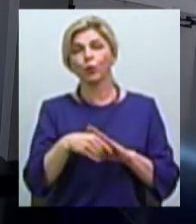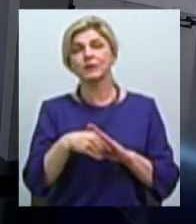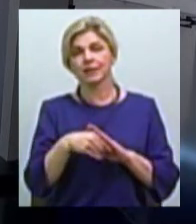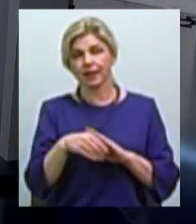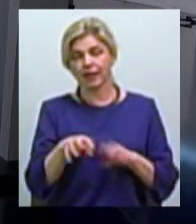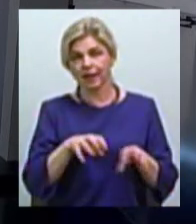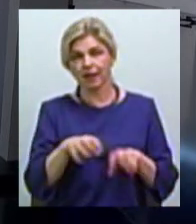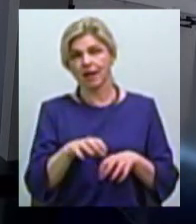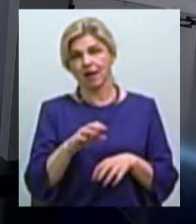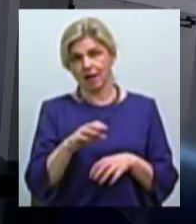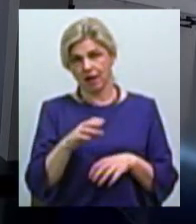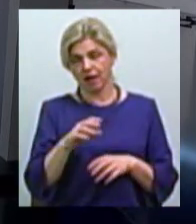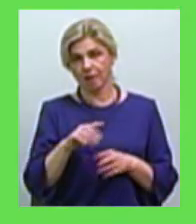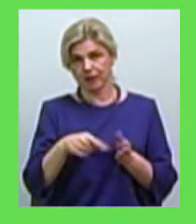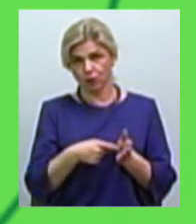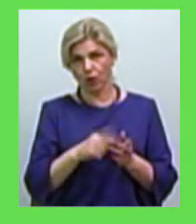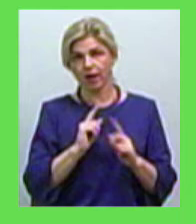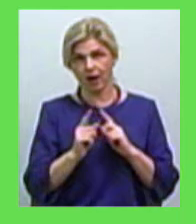Андрія Єрмолаєва. Слухаємо.